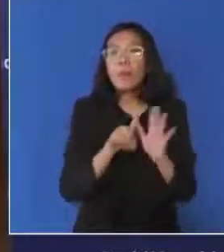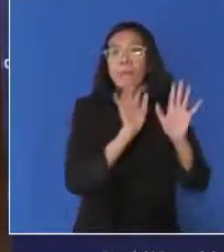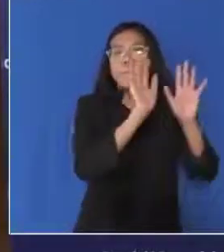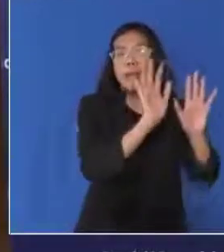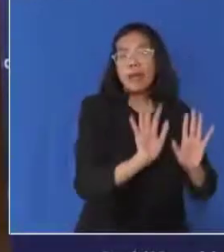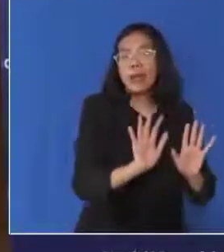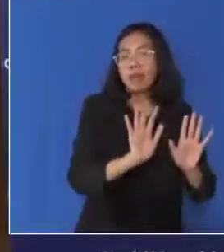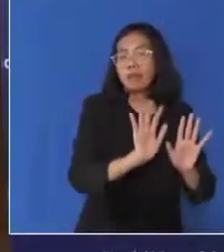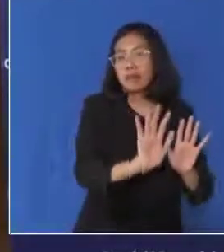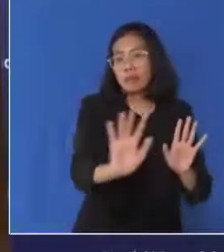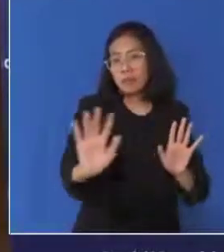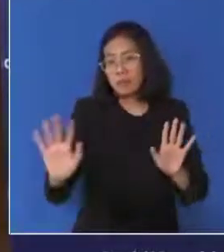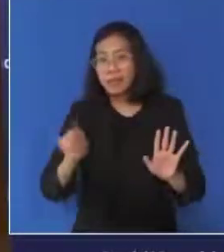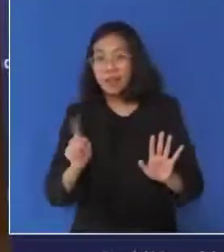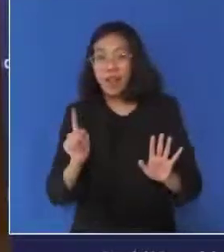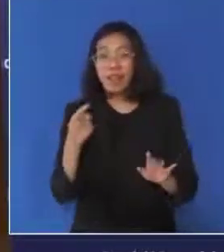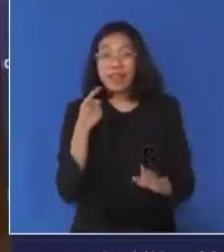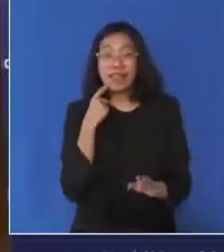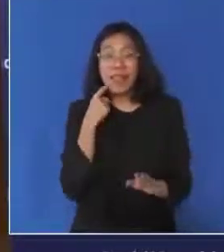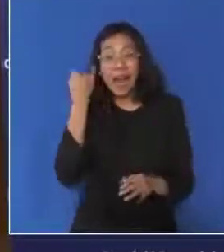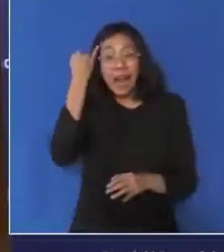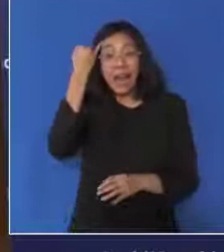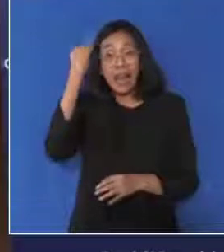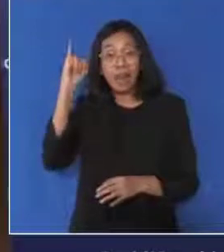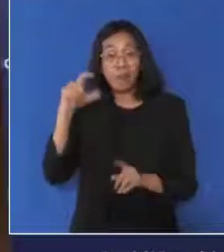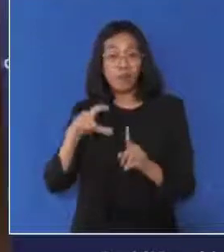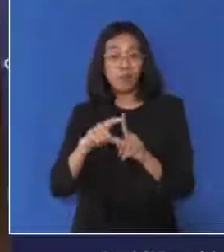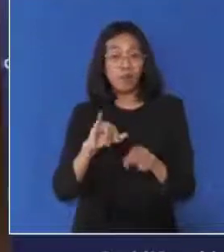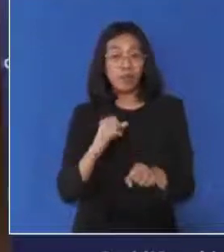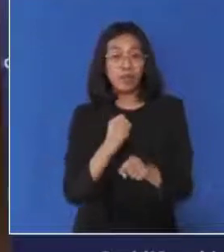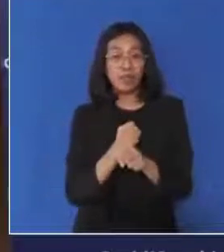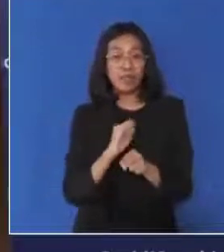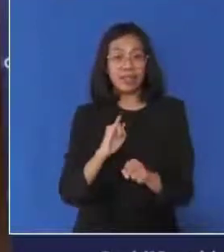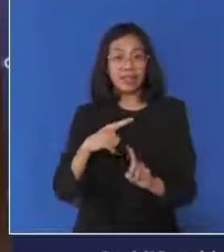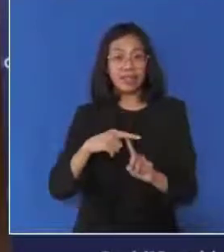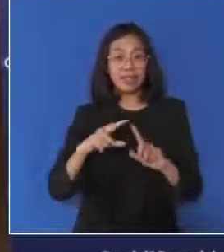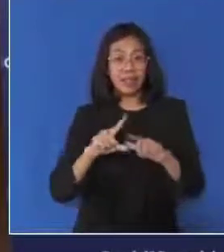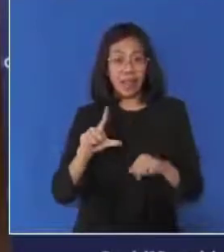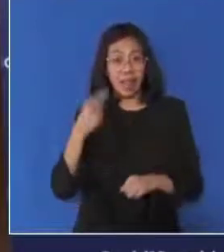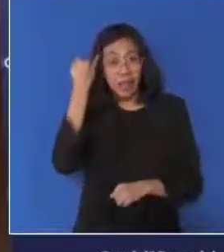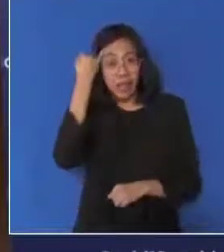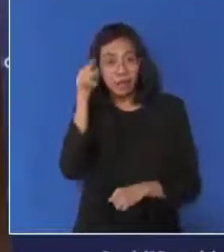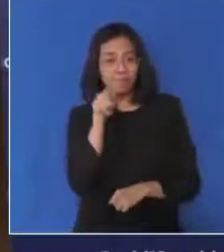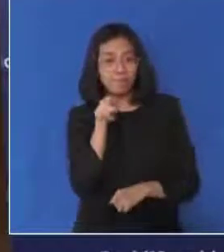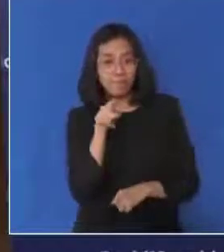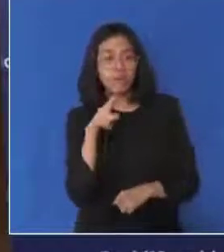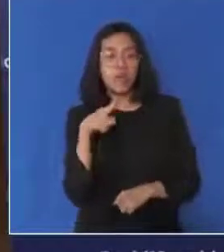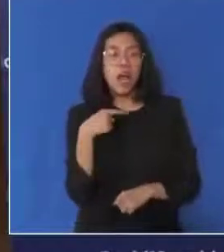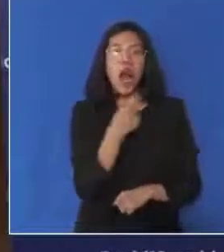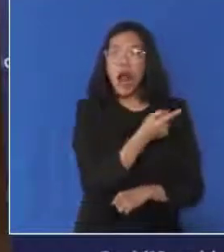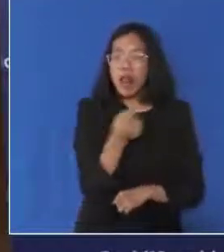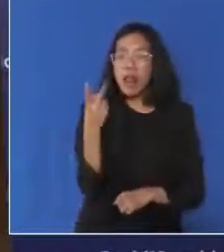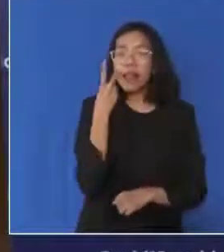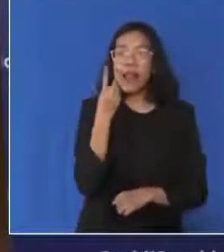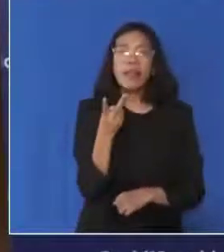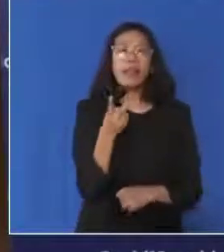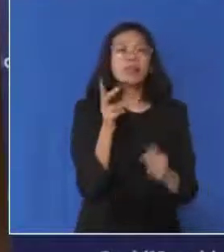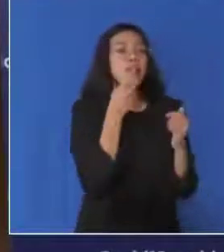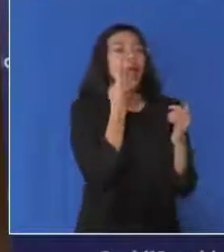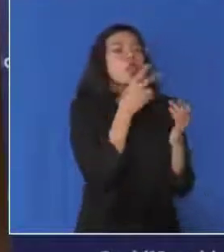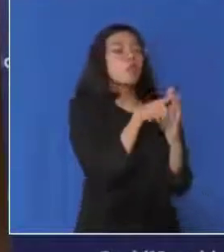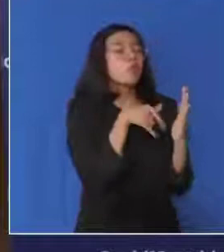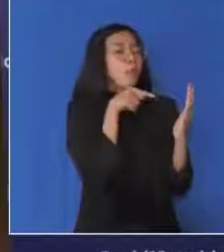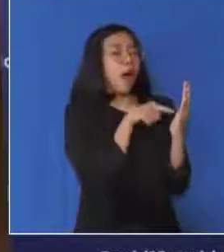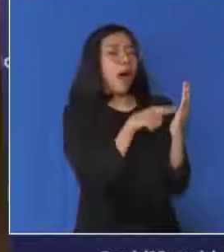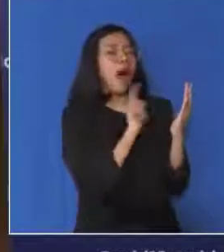sehingga literasi digital kalau kita mau search itu pasti setiap hari dalam satu minggu ada